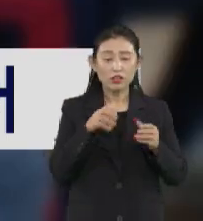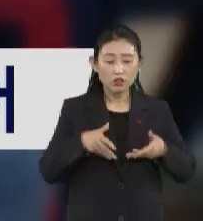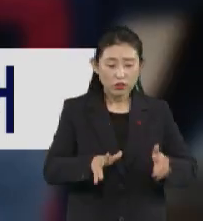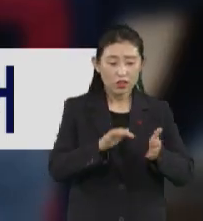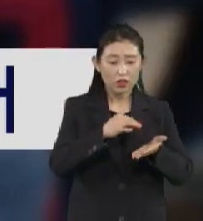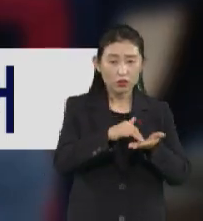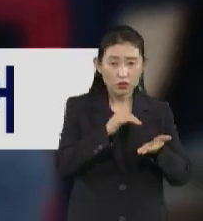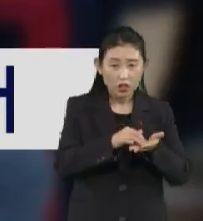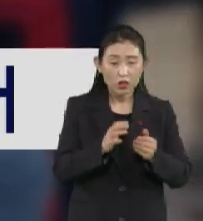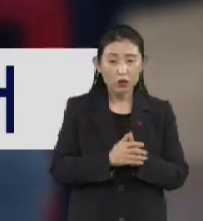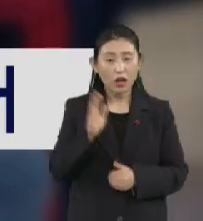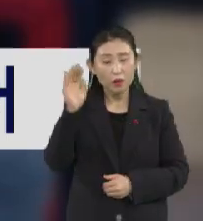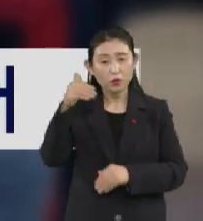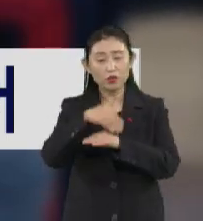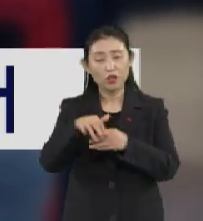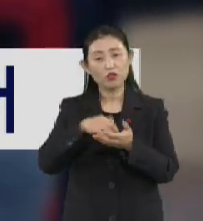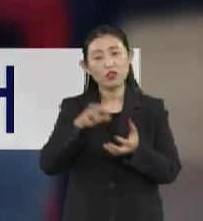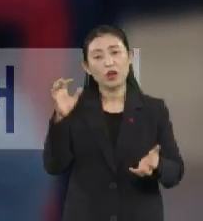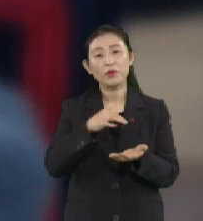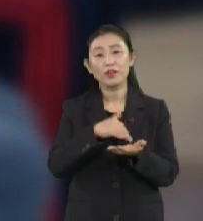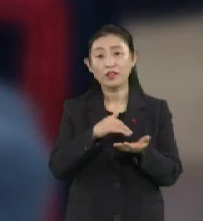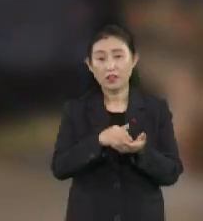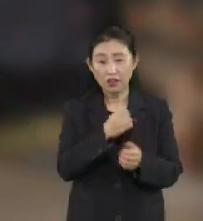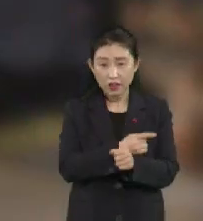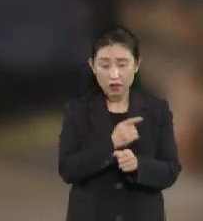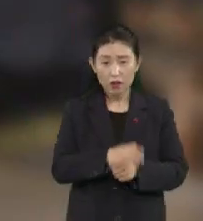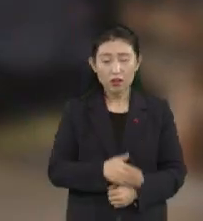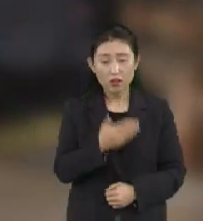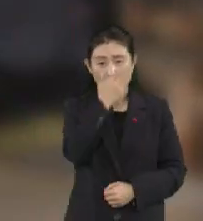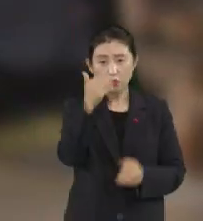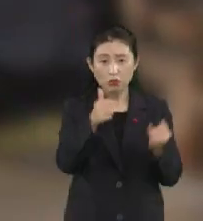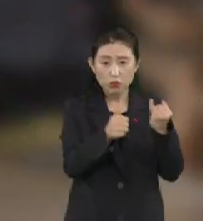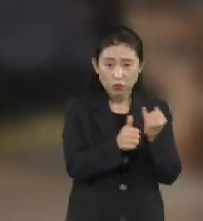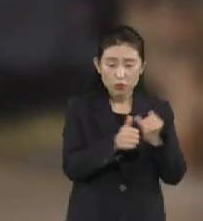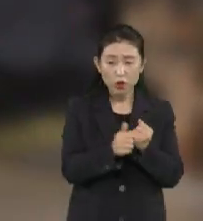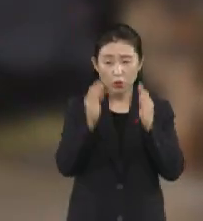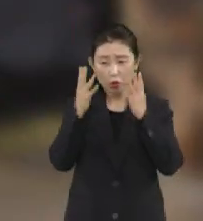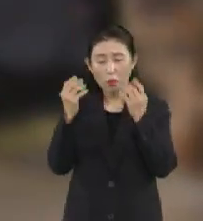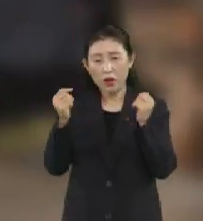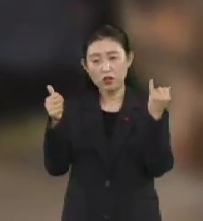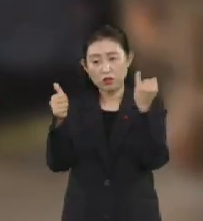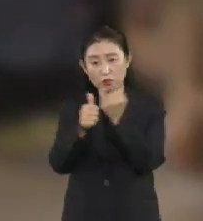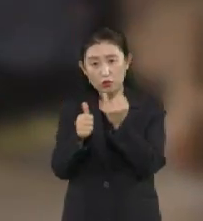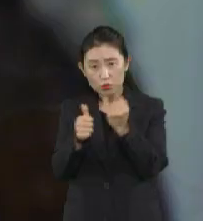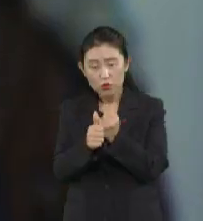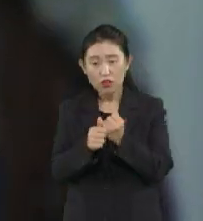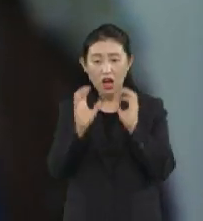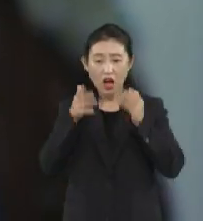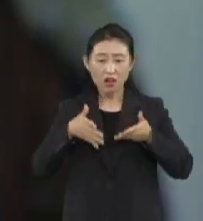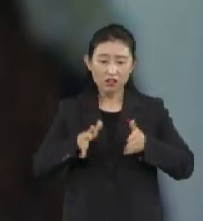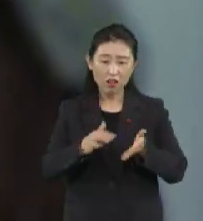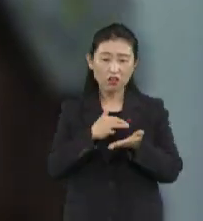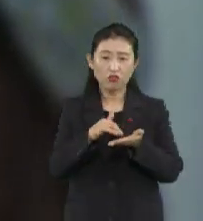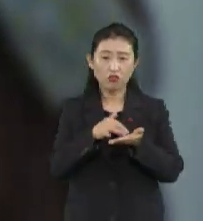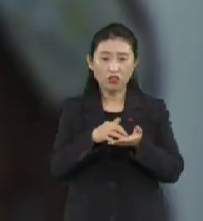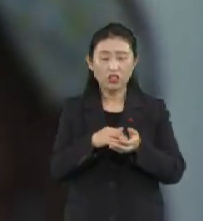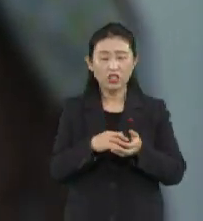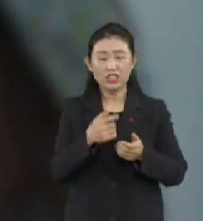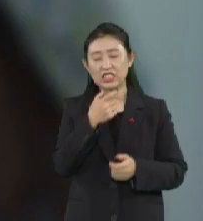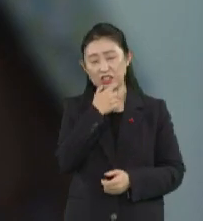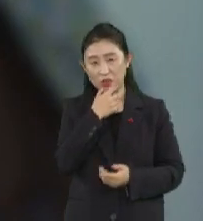추가로 계획하고 있는 자녀 수를 더한 것으로 연령대가 낮을수록 학력 수준이 높을수록 기대 자녀 수가 줄어드는